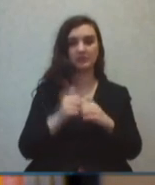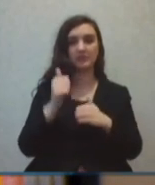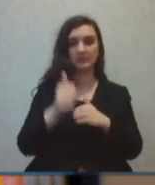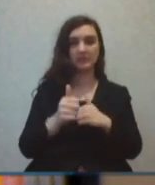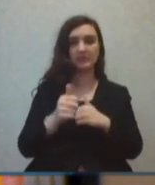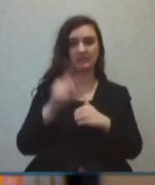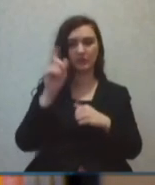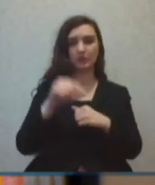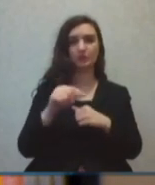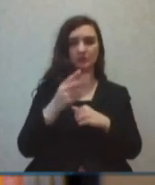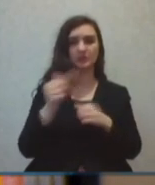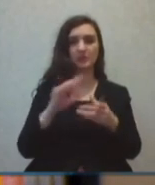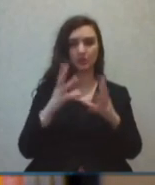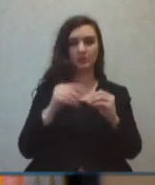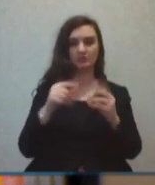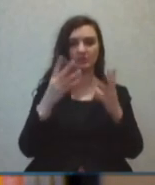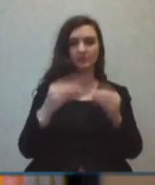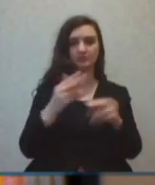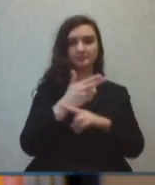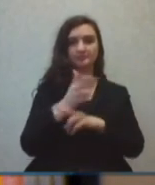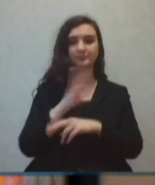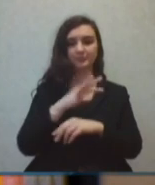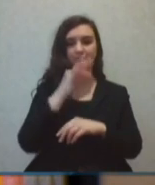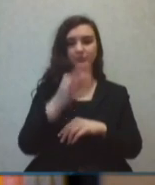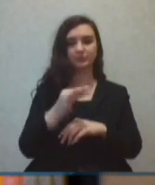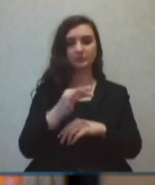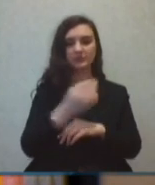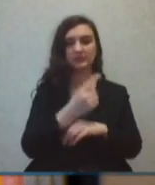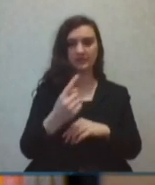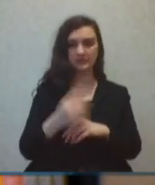წინასწარაც ვიცოდით და სხვა იმ დღეს ჩაწერა იყო და ვუთხარი